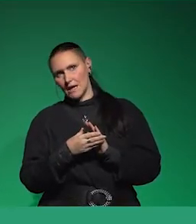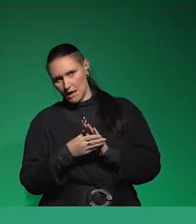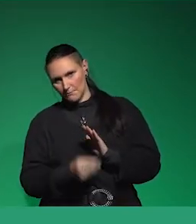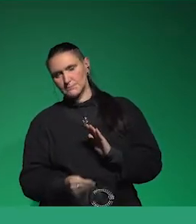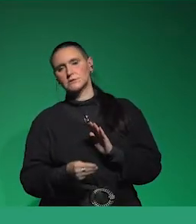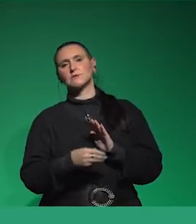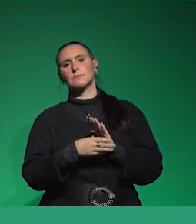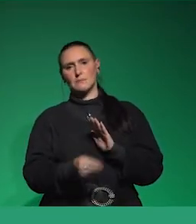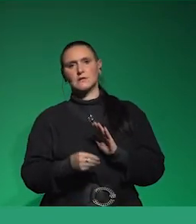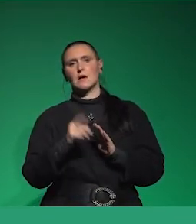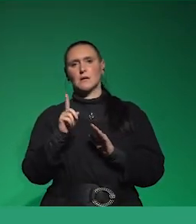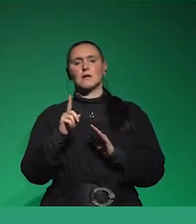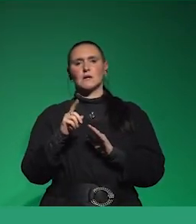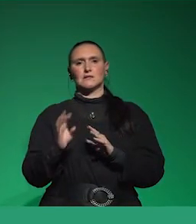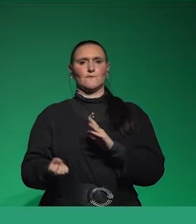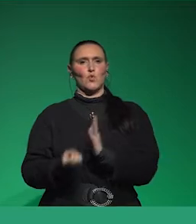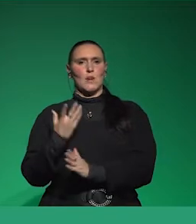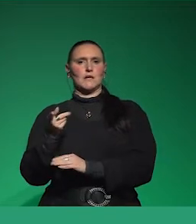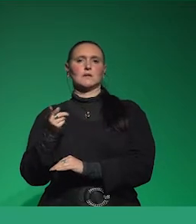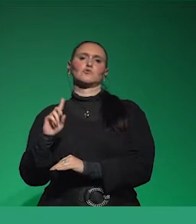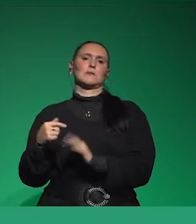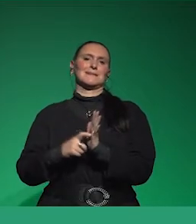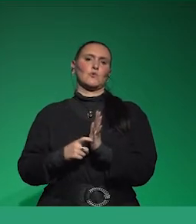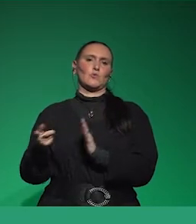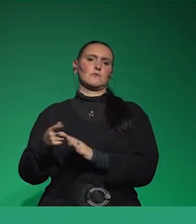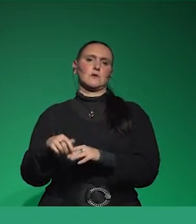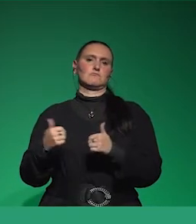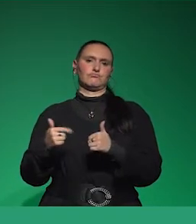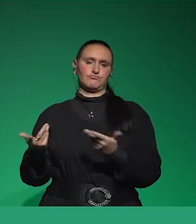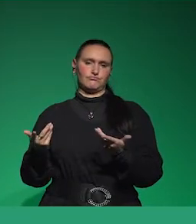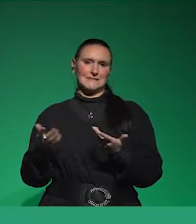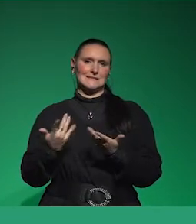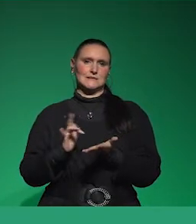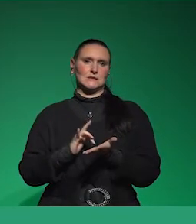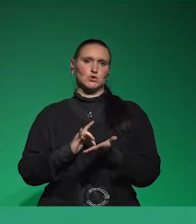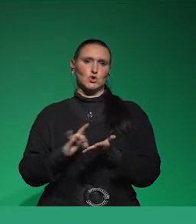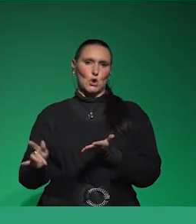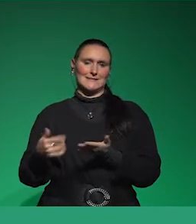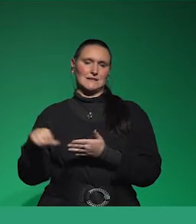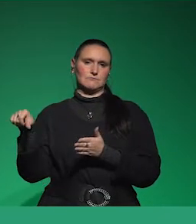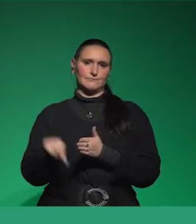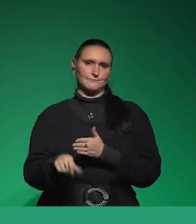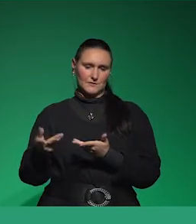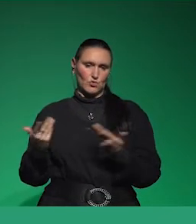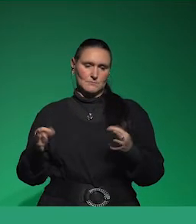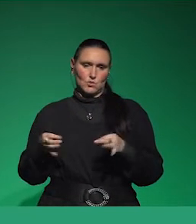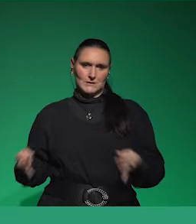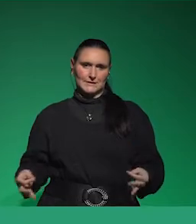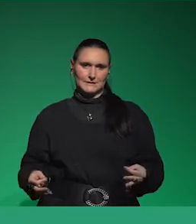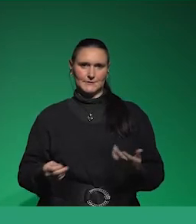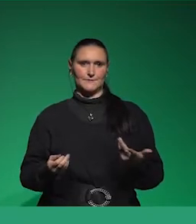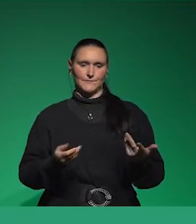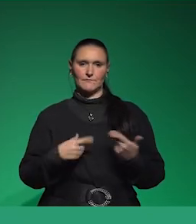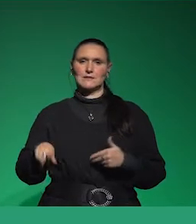Frühling finden wir häufig gute Bedingungen, also Dürre ist dann natürlich etwas, was wir nicht brauchen können, sondern